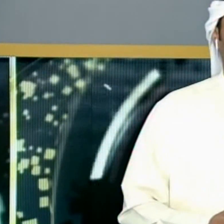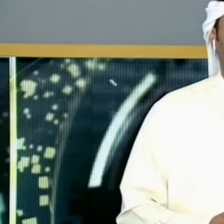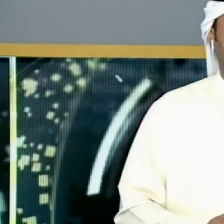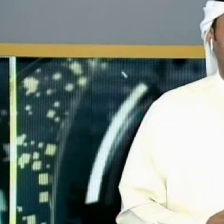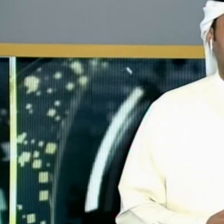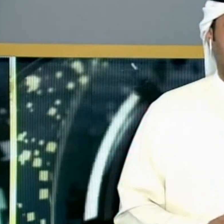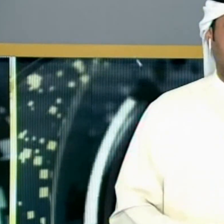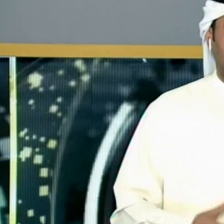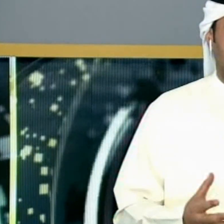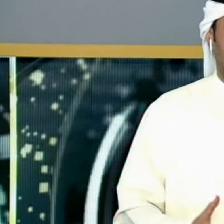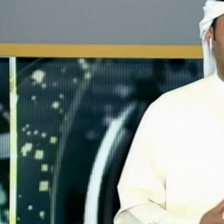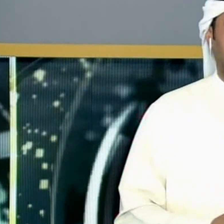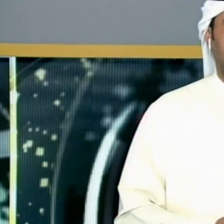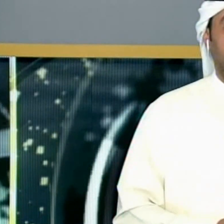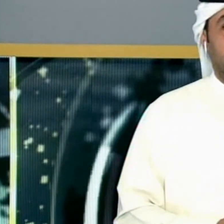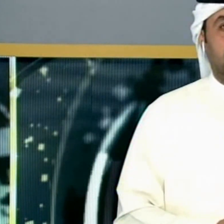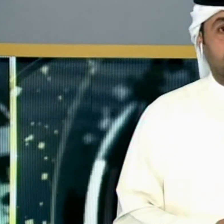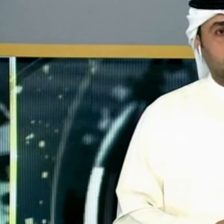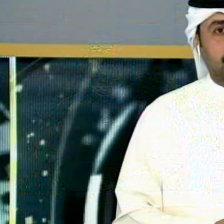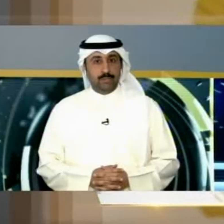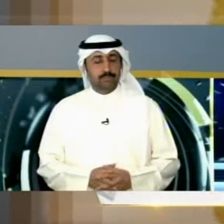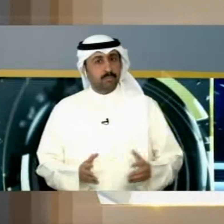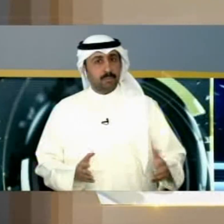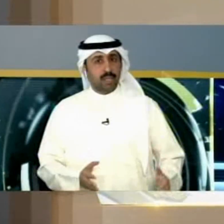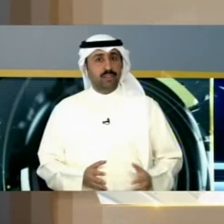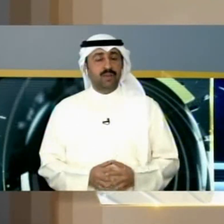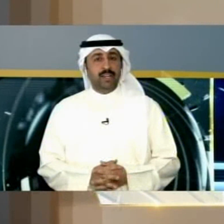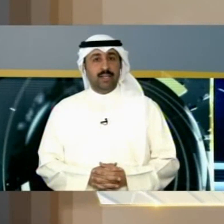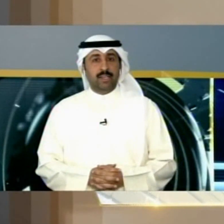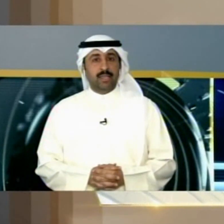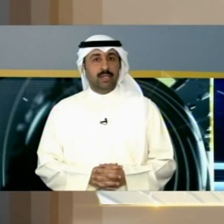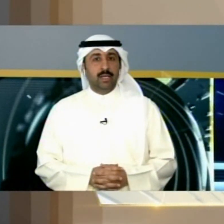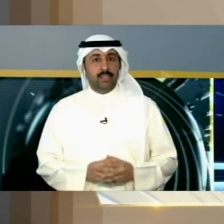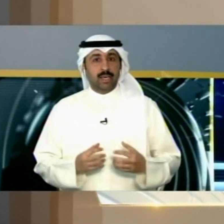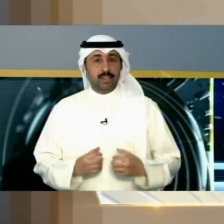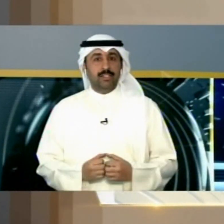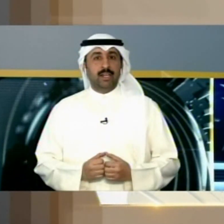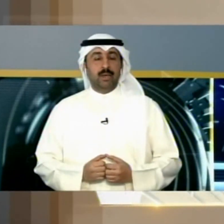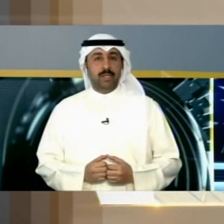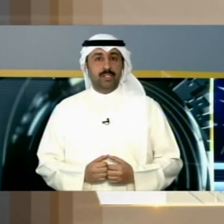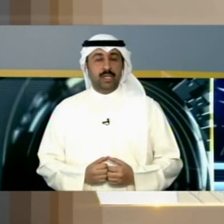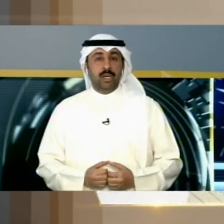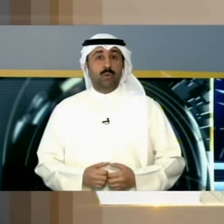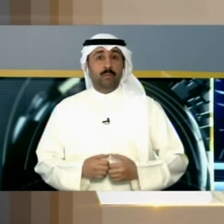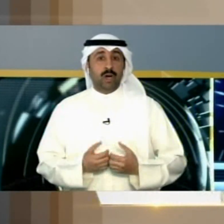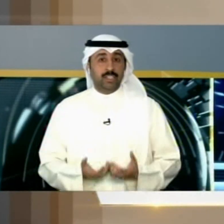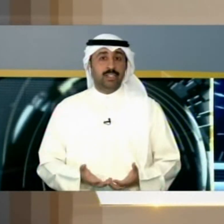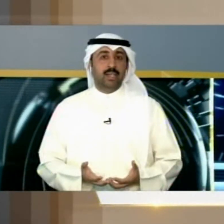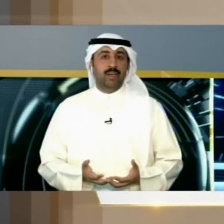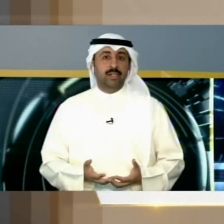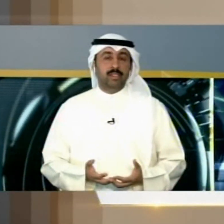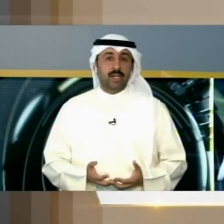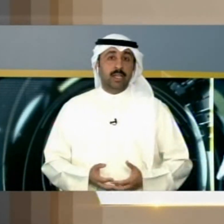من الإعلام في مساعدته في محاربة هذه المشكلة. نضيف على ذلك أيضا تغريس القيم الإنسانية